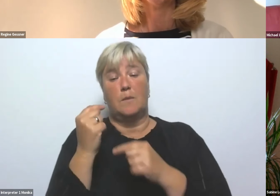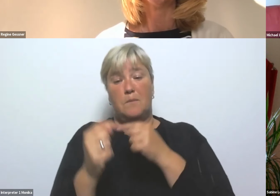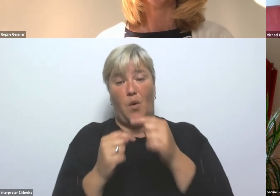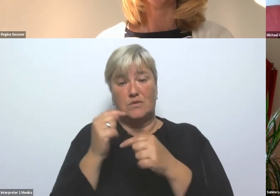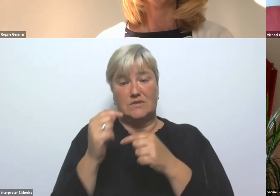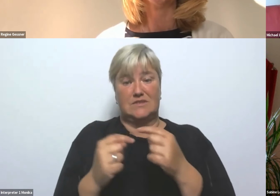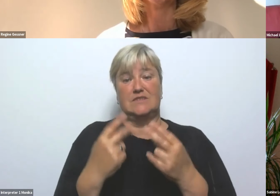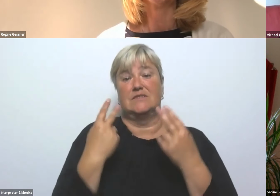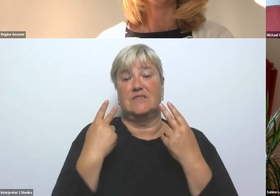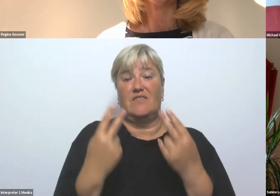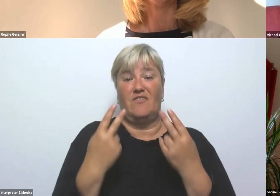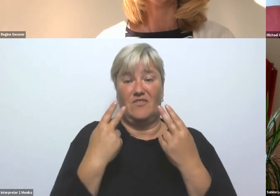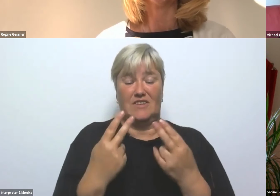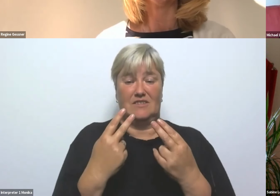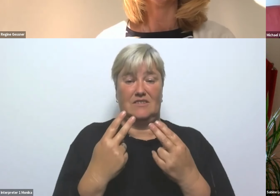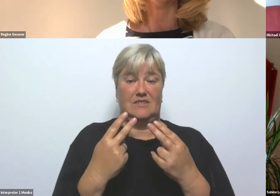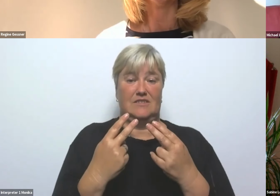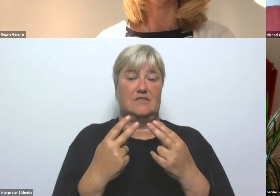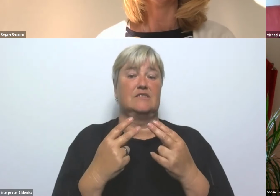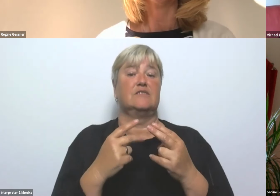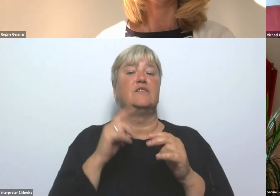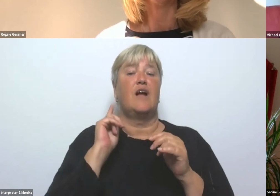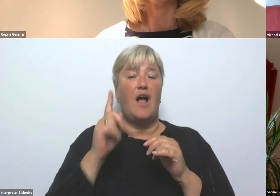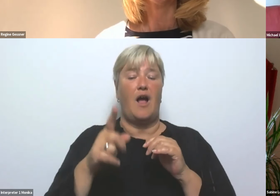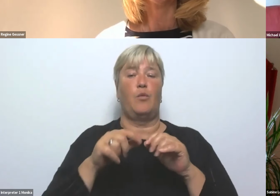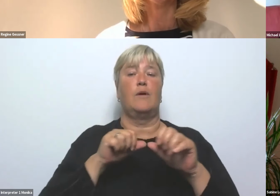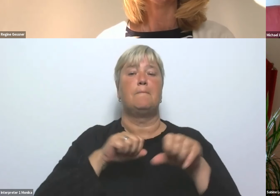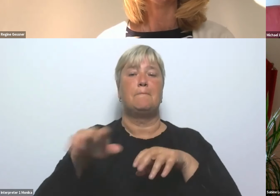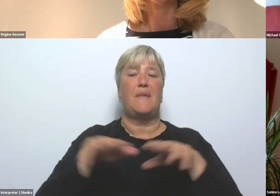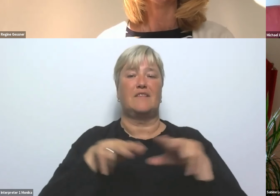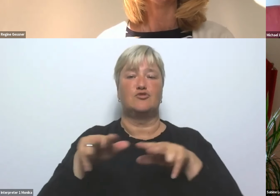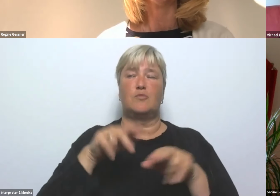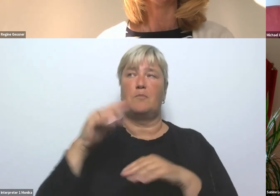von Anfang an mitbegleitet werden und auch von der Management-Ebene gewollt sind.